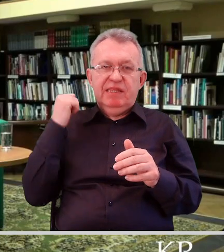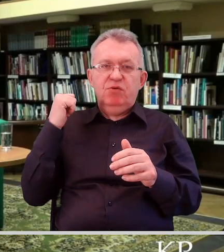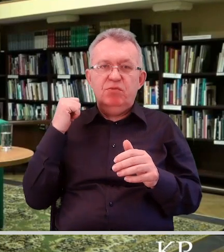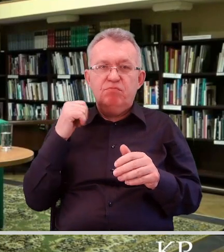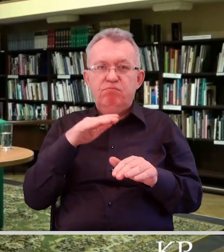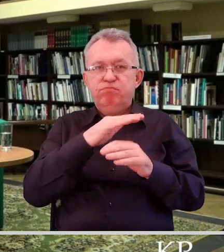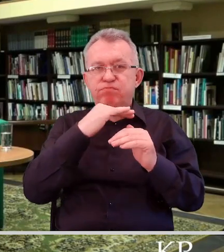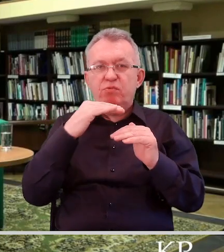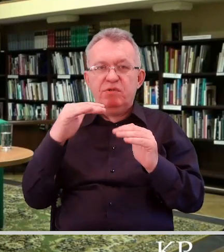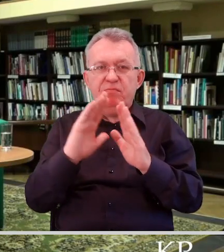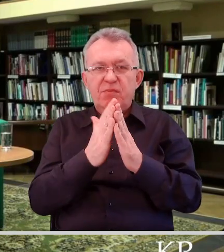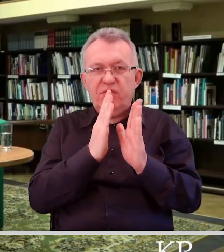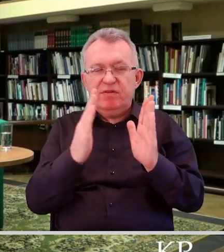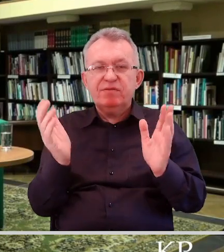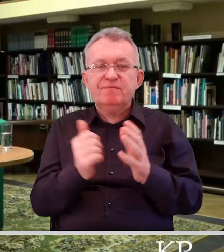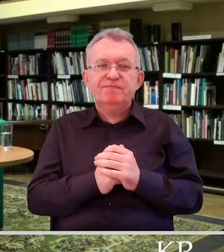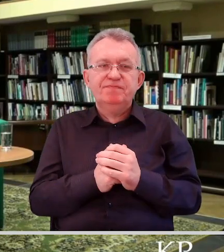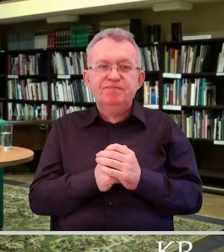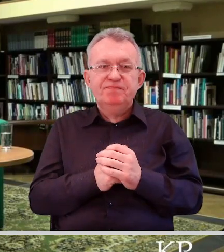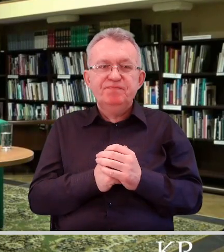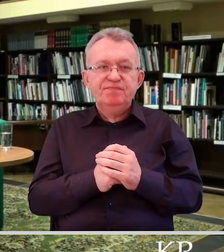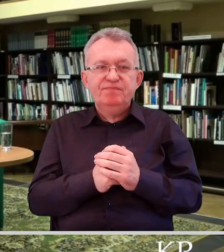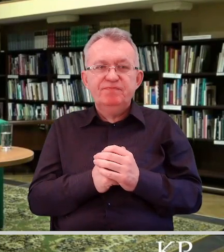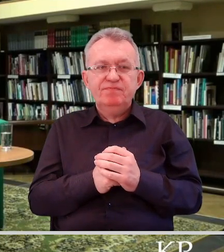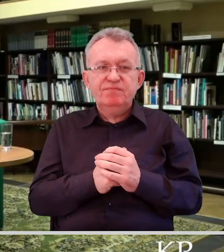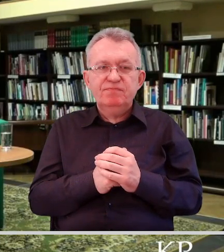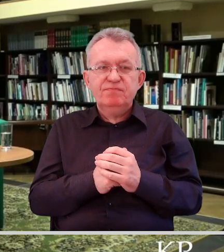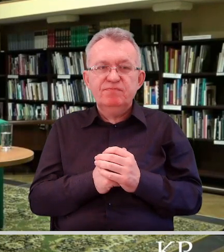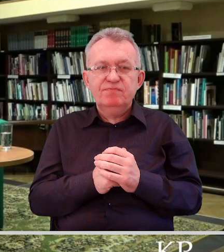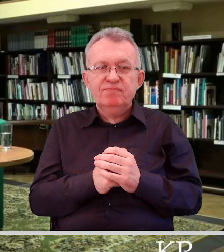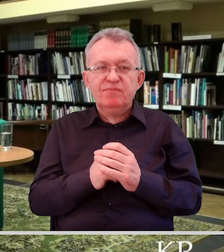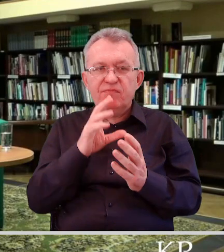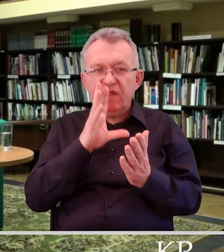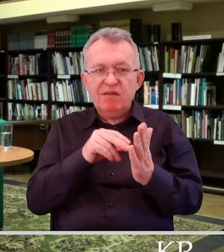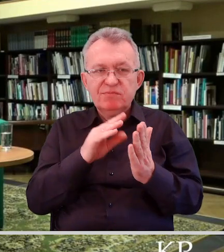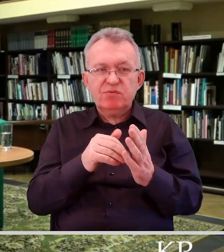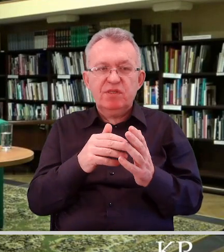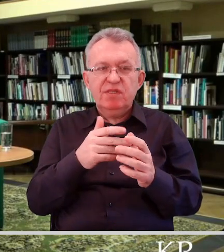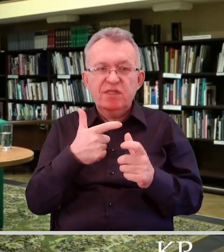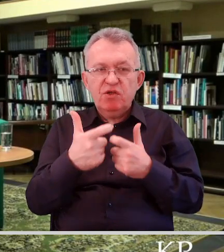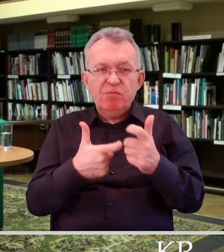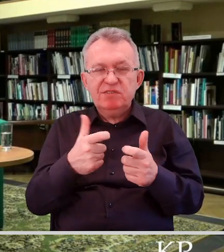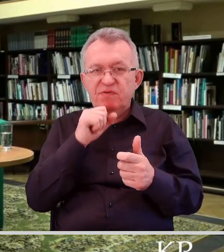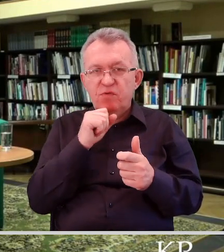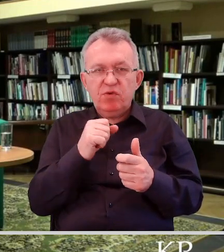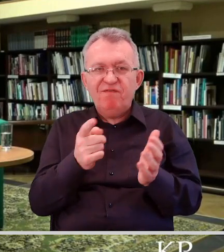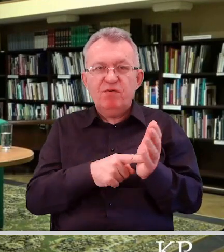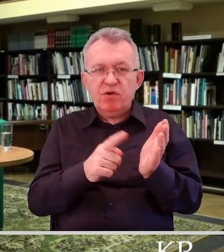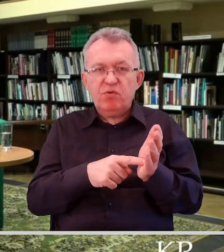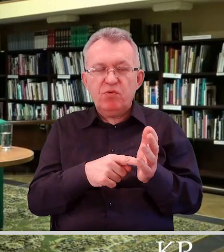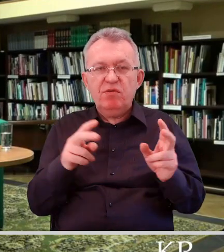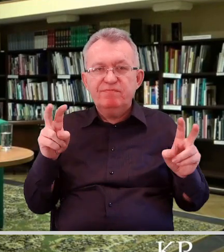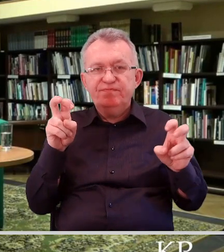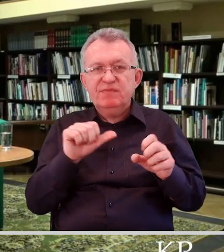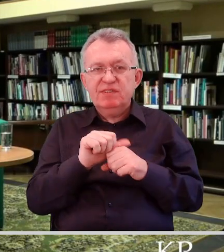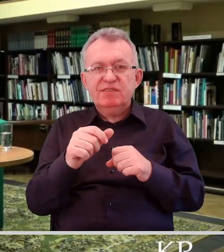półki bibliotek chociażby, bo na przykład nie spełniłyśmy jakiegoś tam wymogu pod tytułem